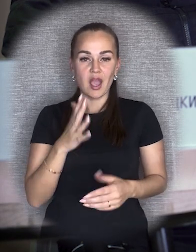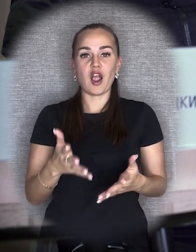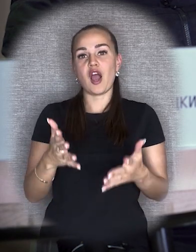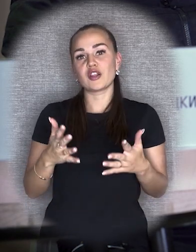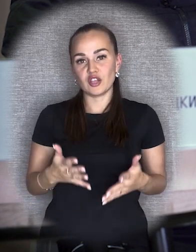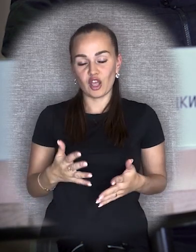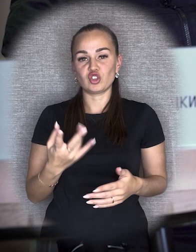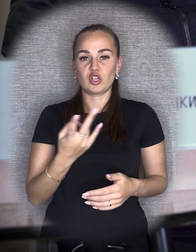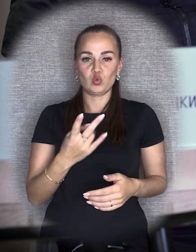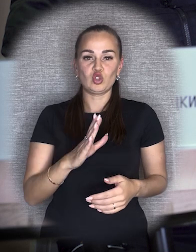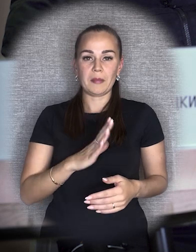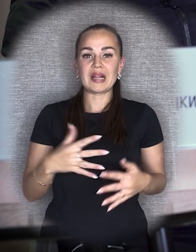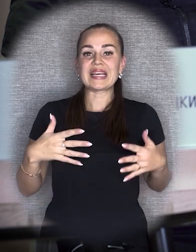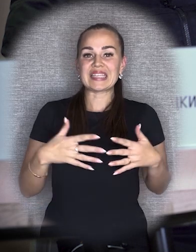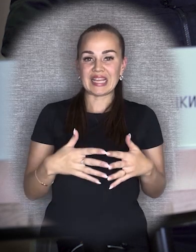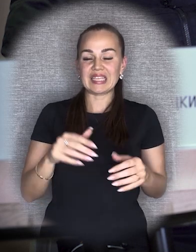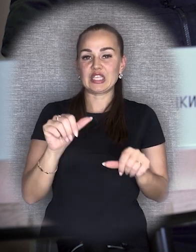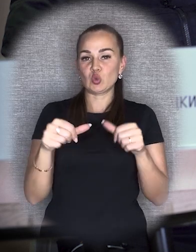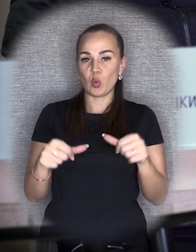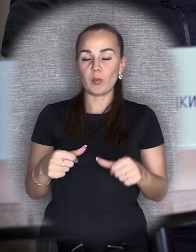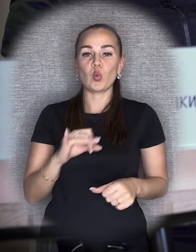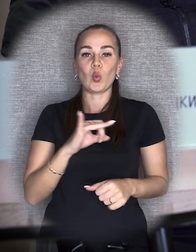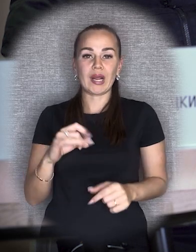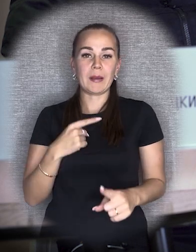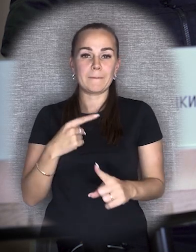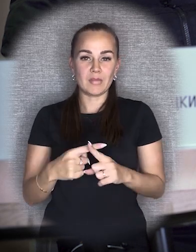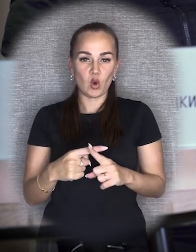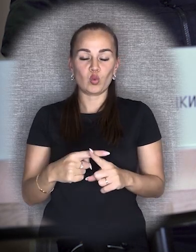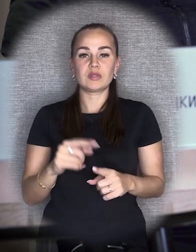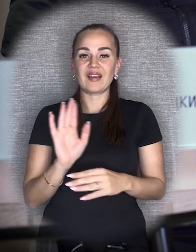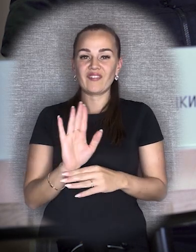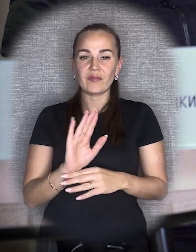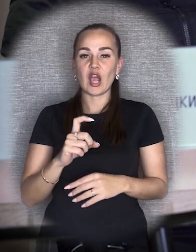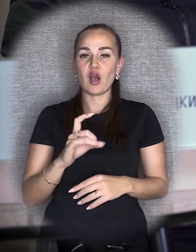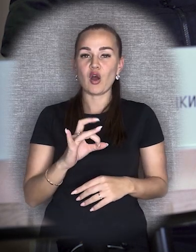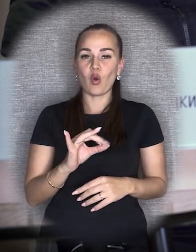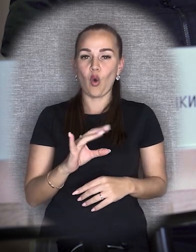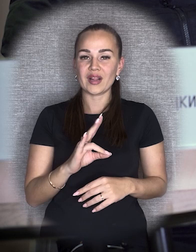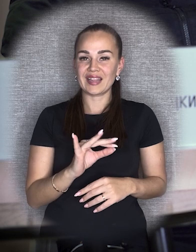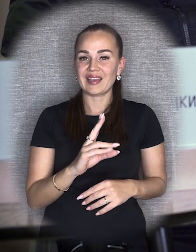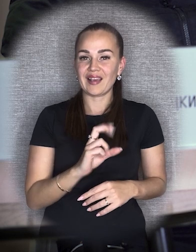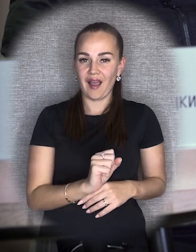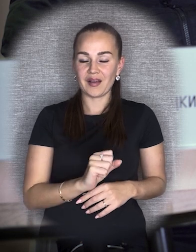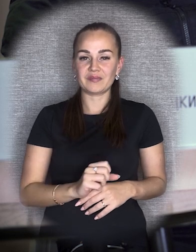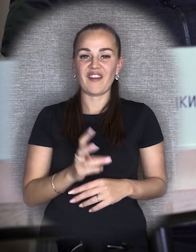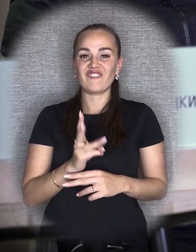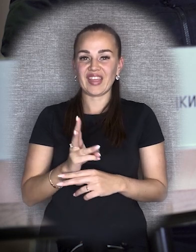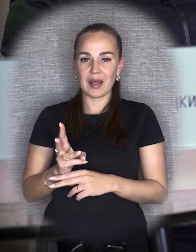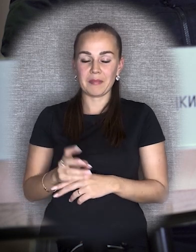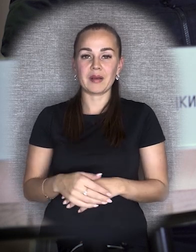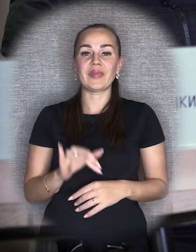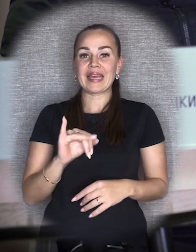решением было соединить скульптуру и хронику. И поэтому в пространстве манежа у нас